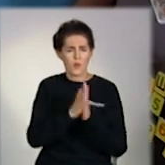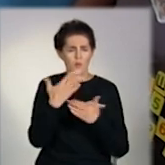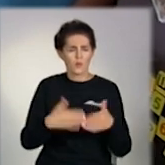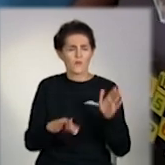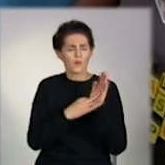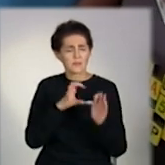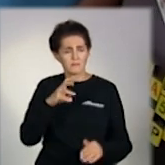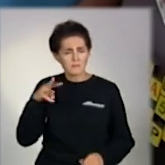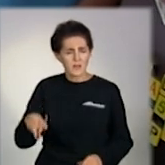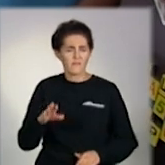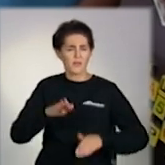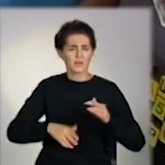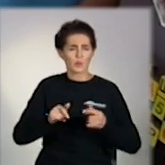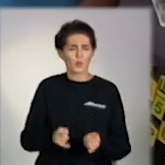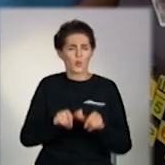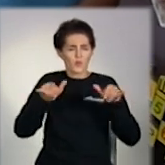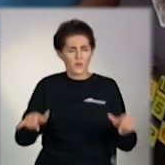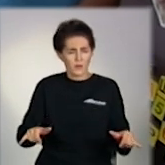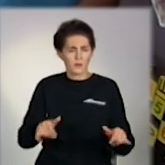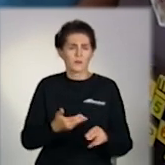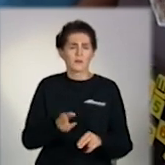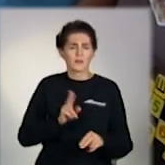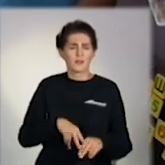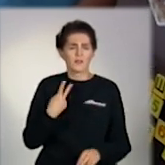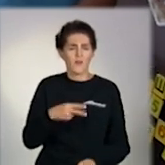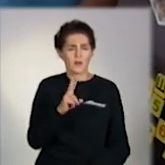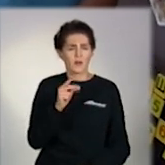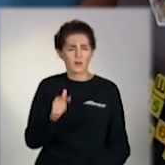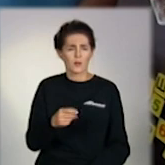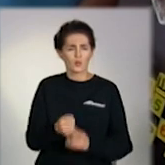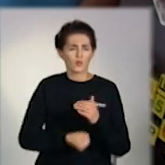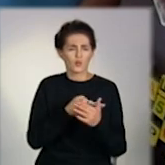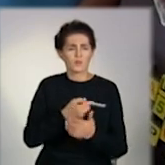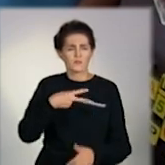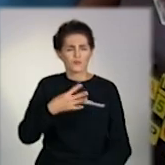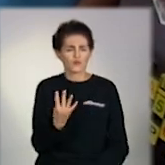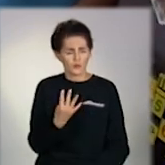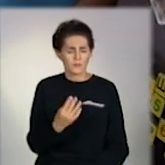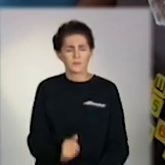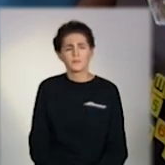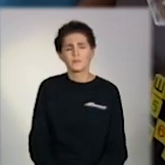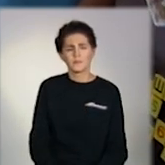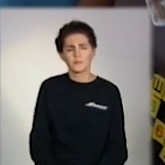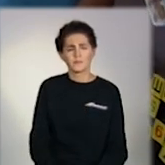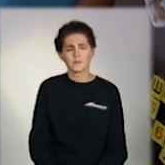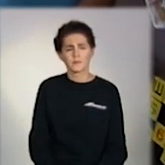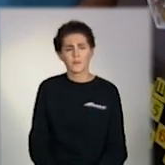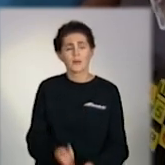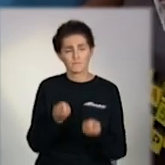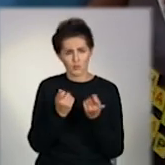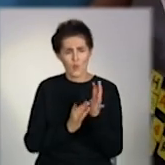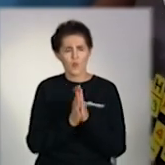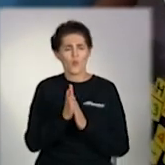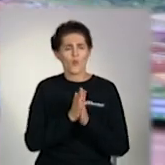она набрала у нас весе с 20 килограмм, по-моему, до 24. Да, она здорово подросла,